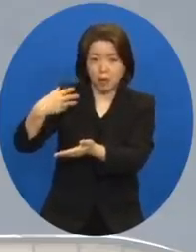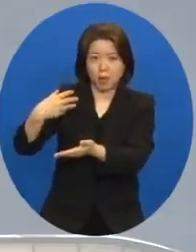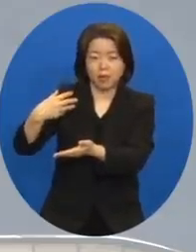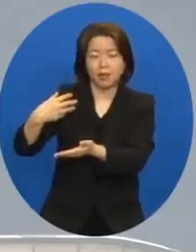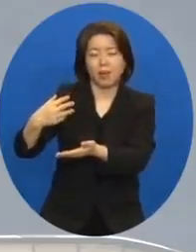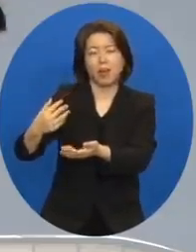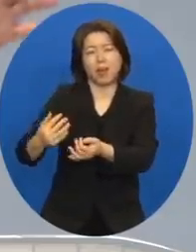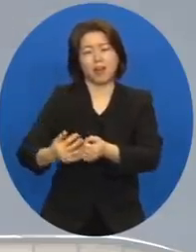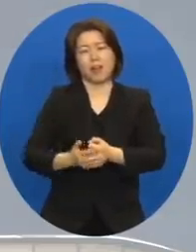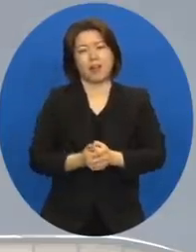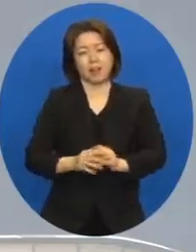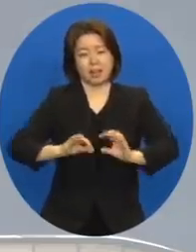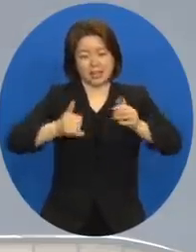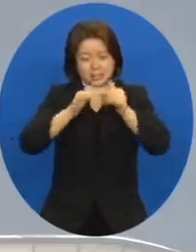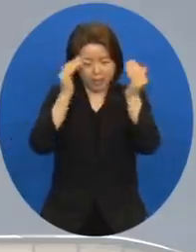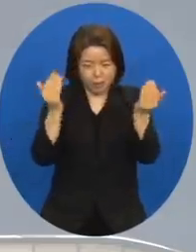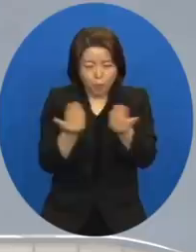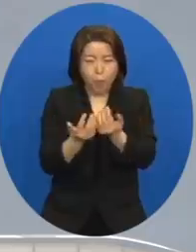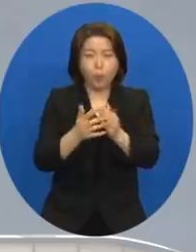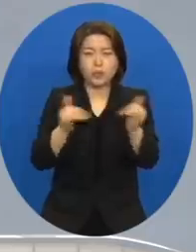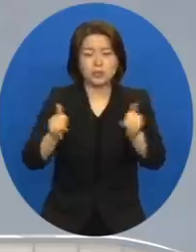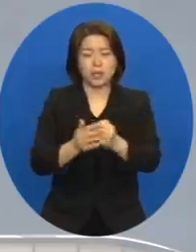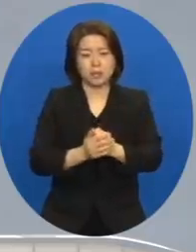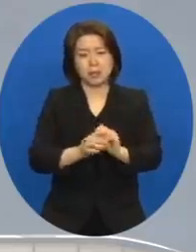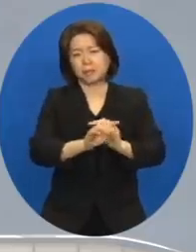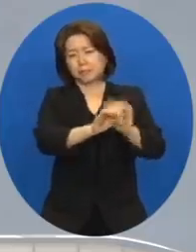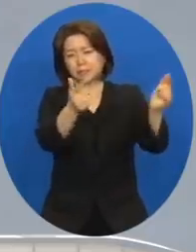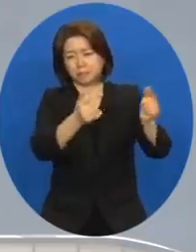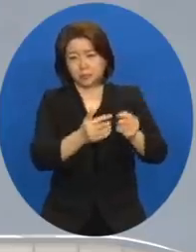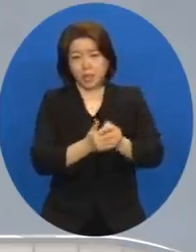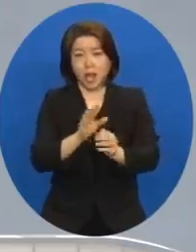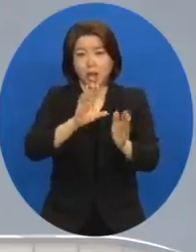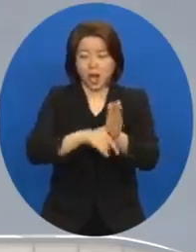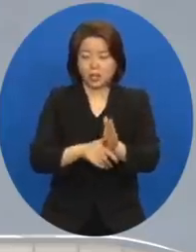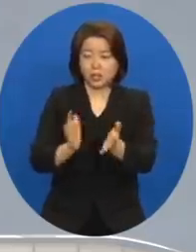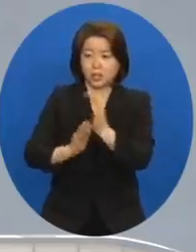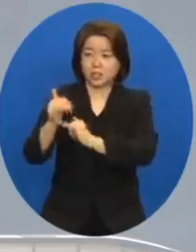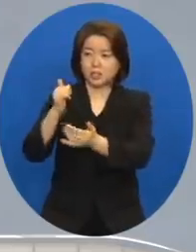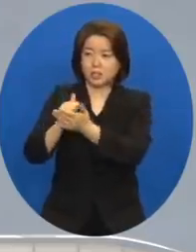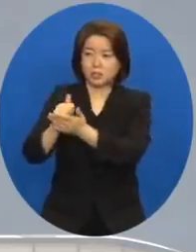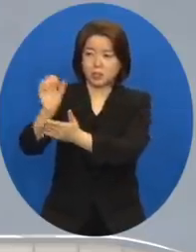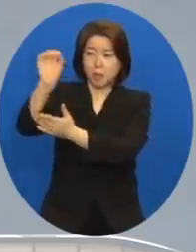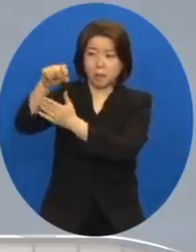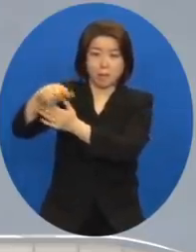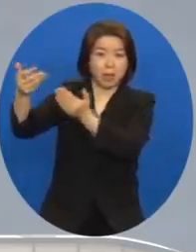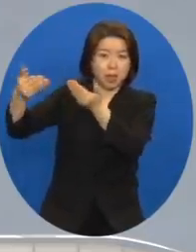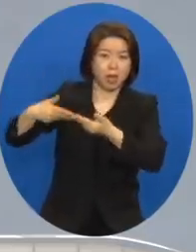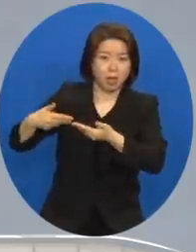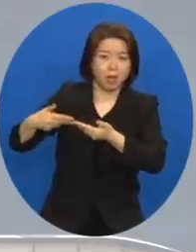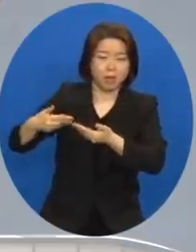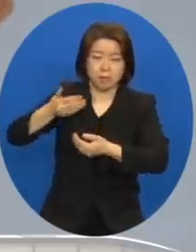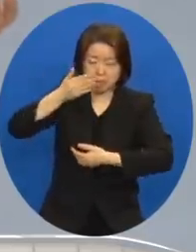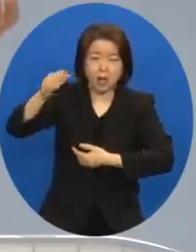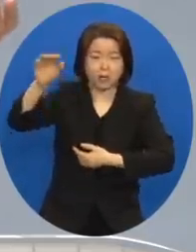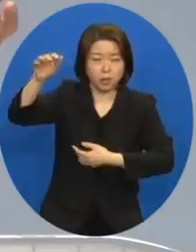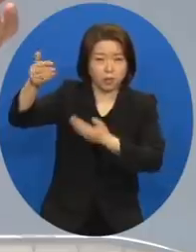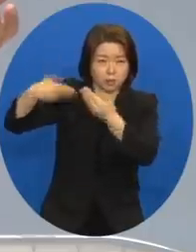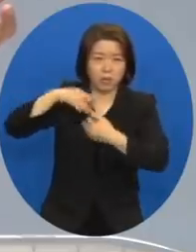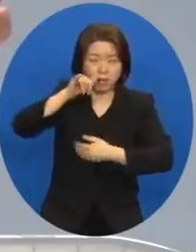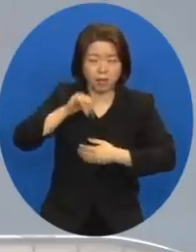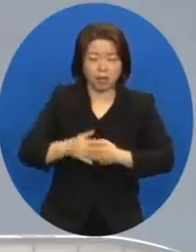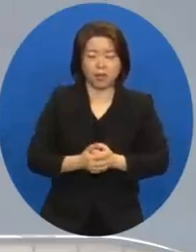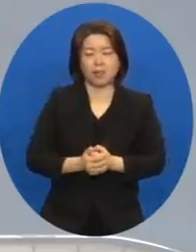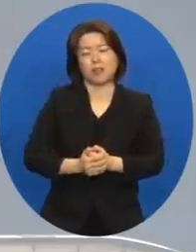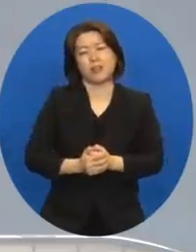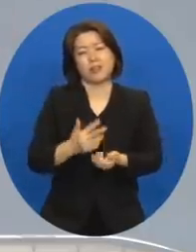세상 모든 사람들이 다 놓으라고 1 예수님은 일쑤 라고 하세요 주님을 바라보면